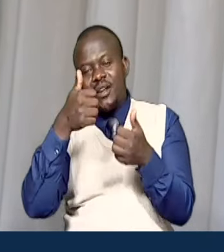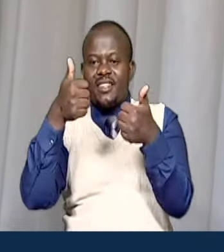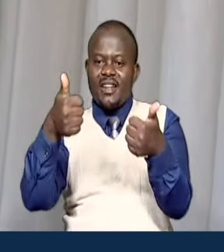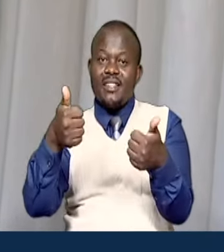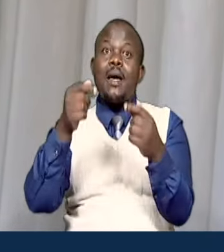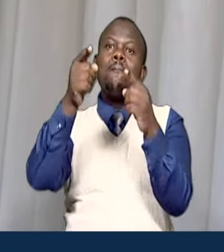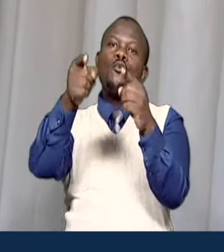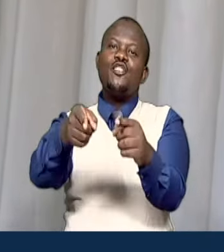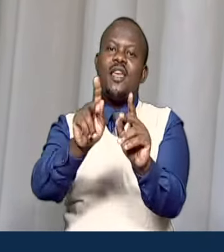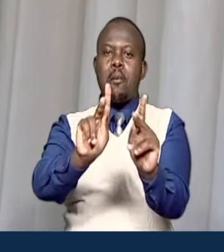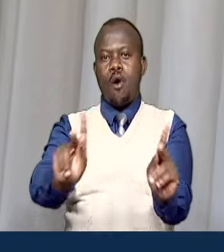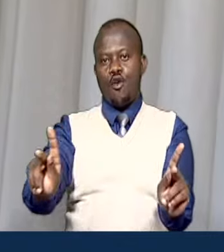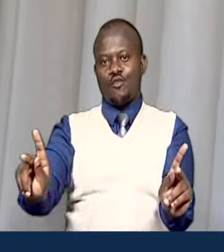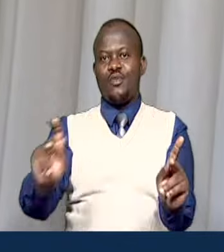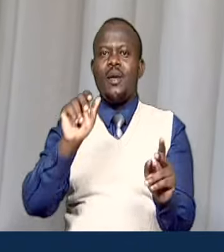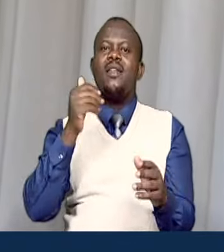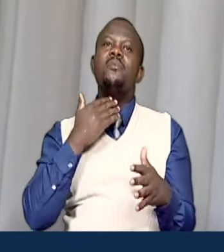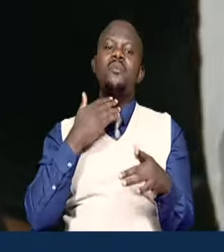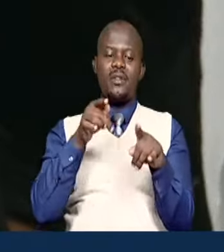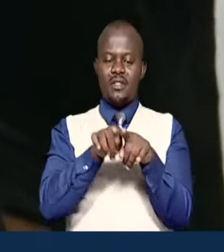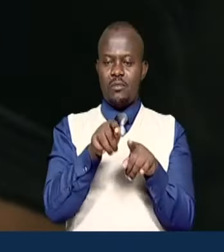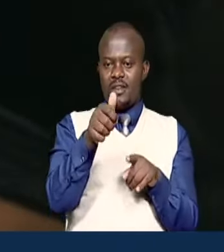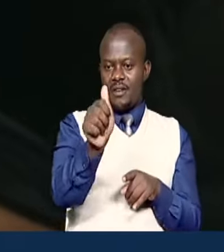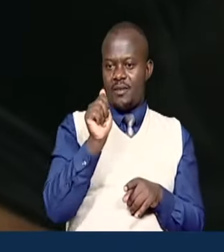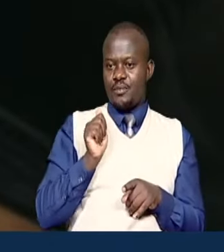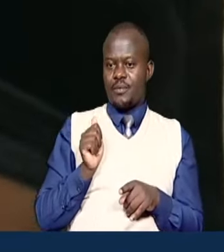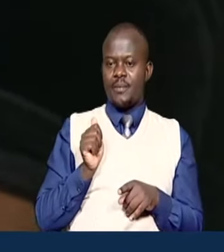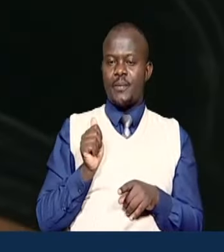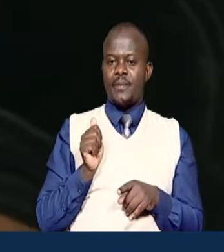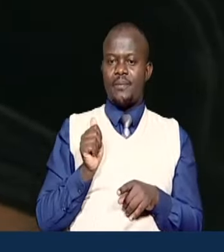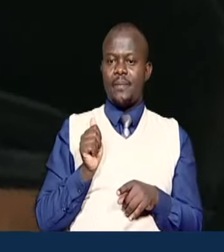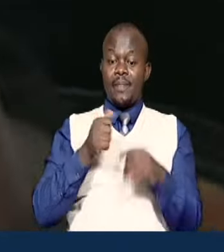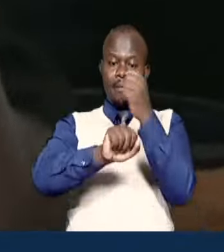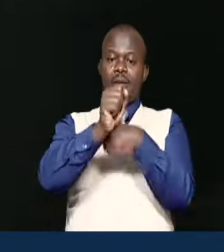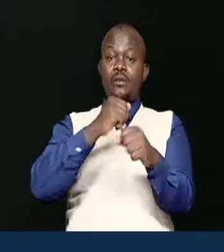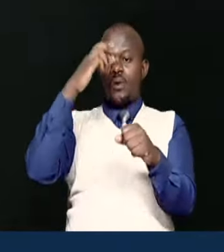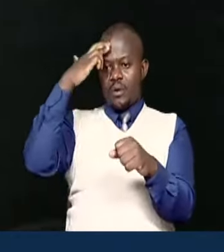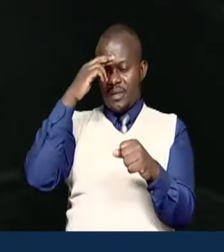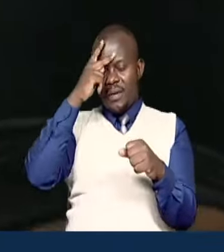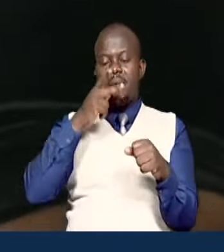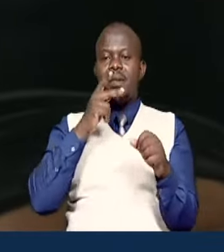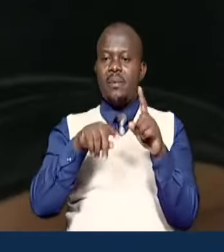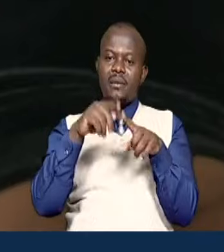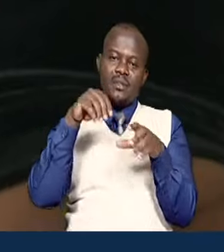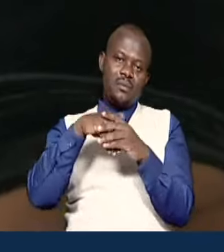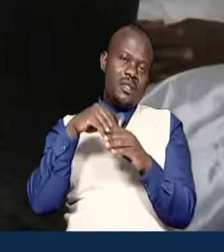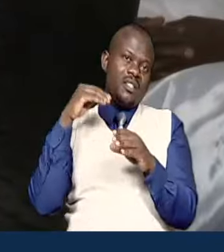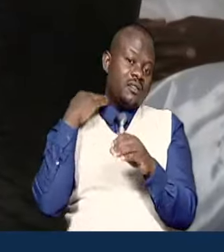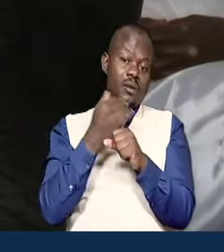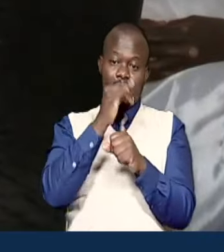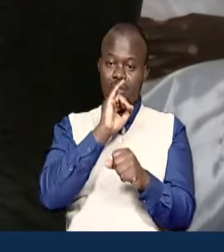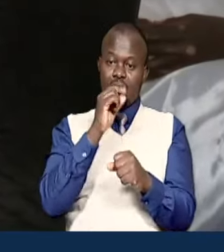mugereye amahoro n'ibindi byifuzo nk'ibyo byiza. Iki gikorwa cyo kwibuka imiryango y'ababyeyi b'intwaza yishwe mu gihe cya Jenoside yakorewe Abatutsi